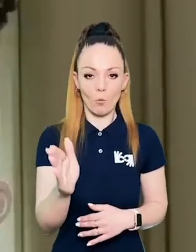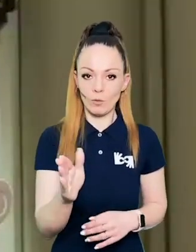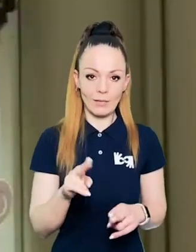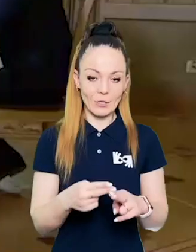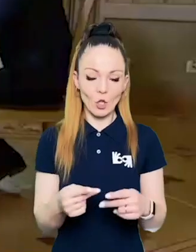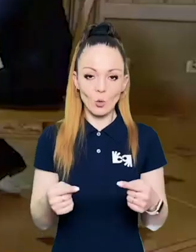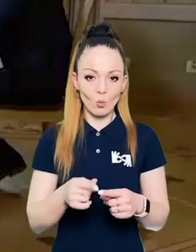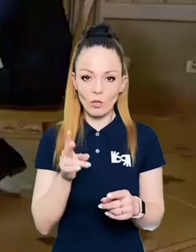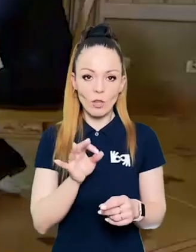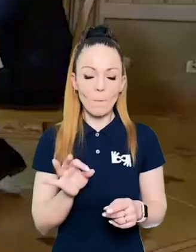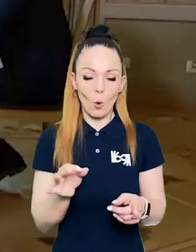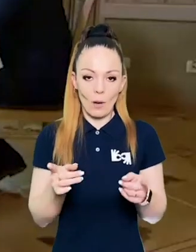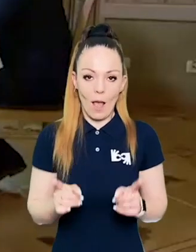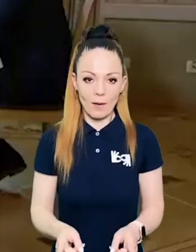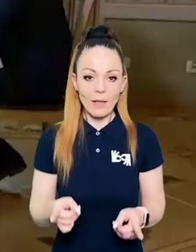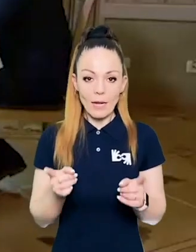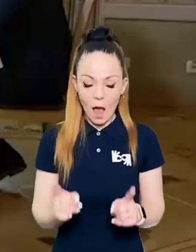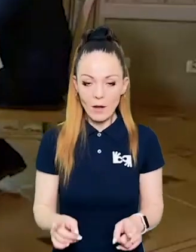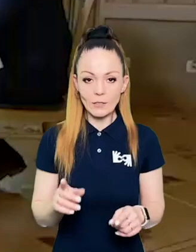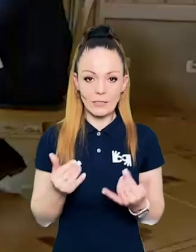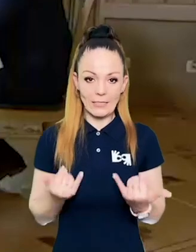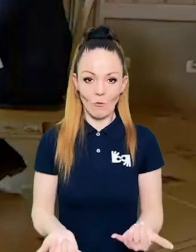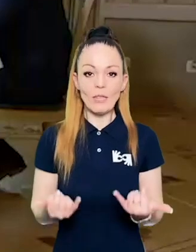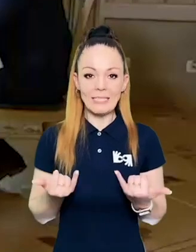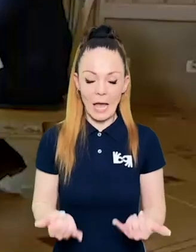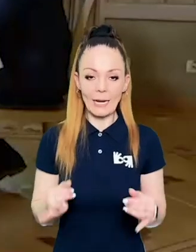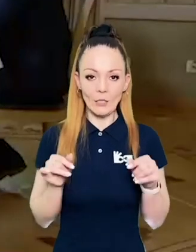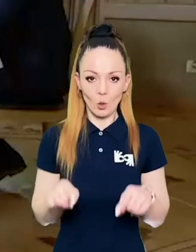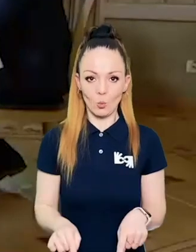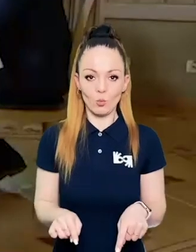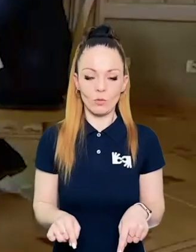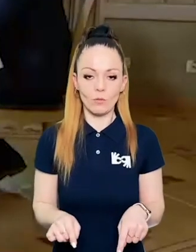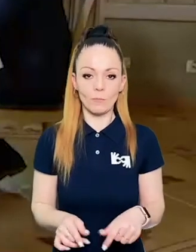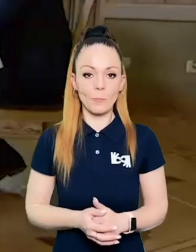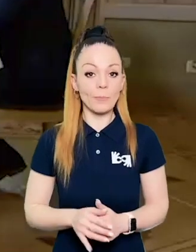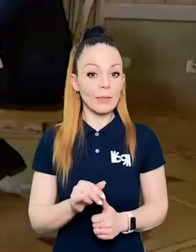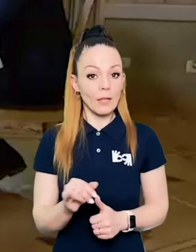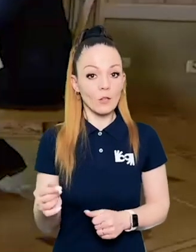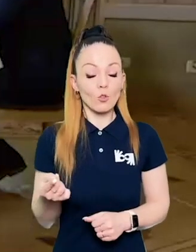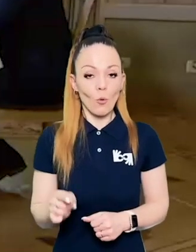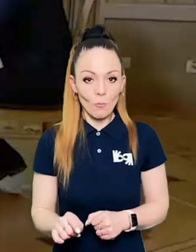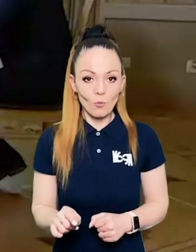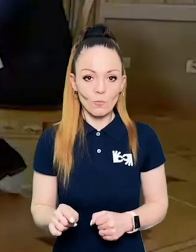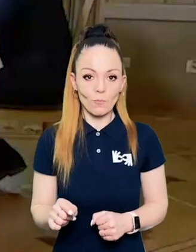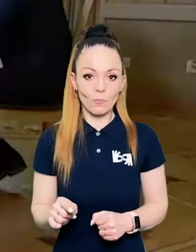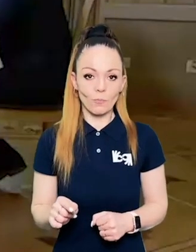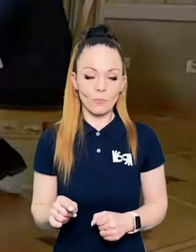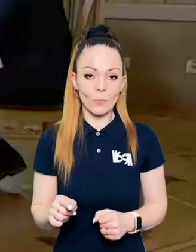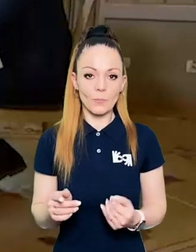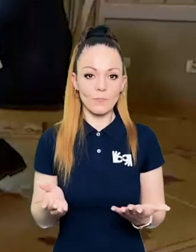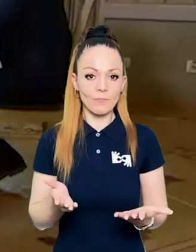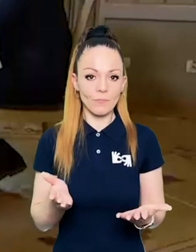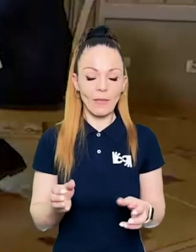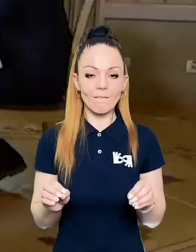в майбутнє. Це точно не про реальність. Реальність, вона сьогодні, зараз і тут. І тому